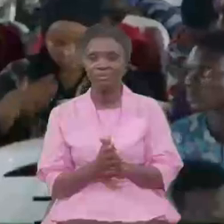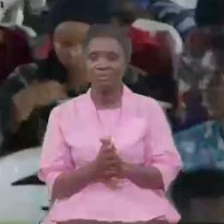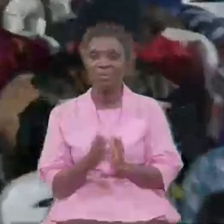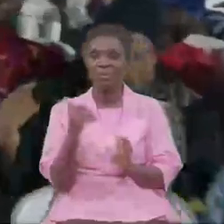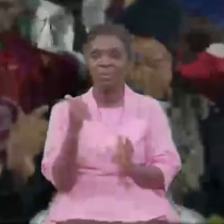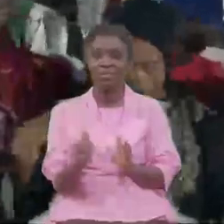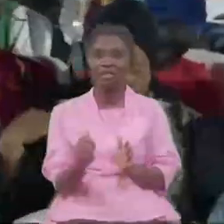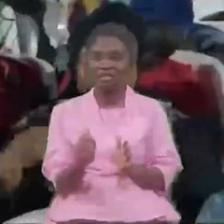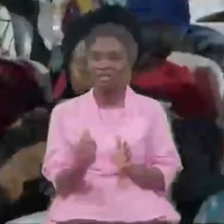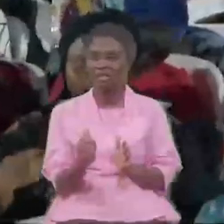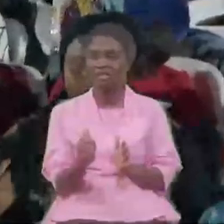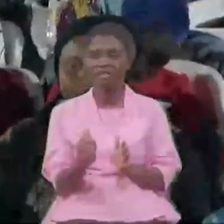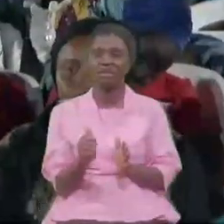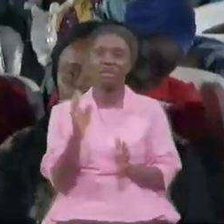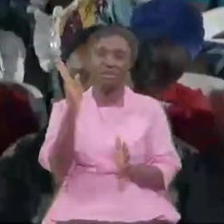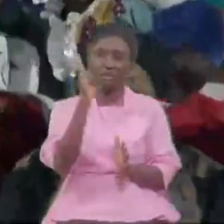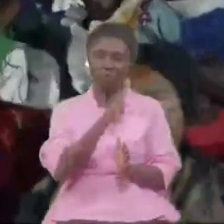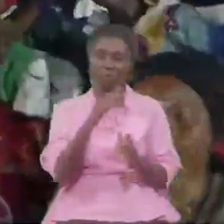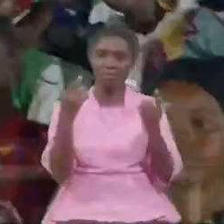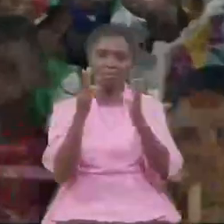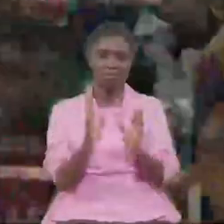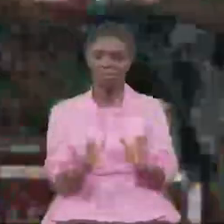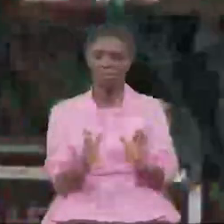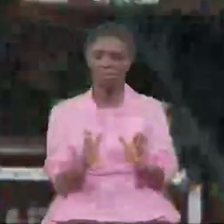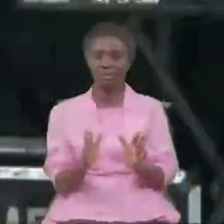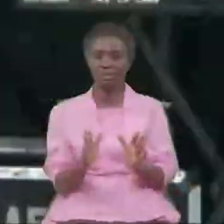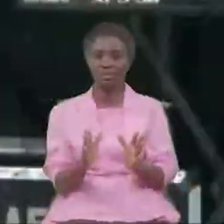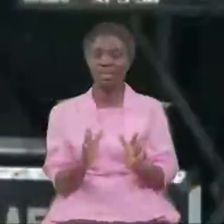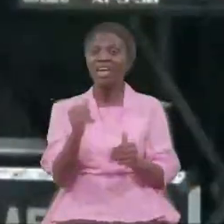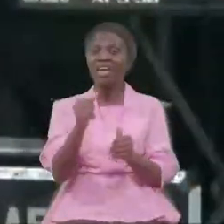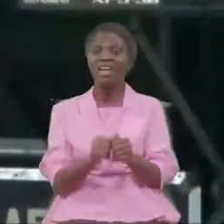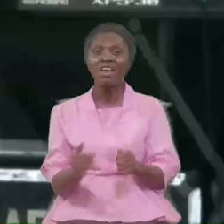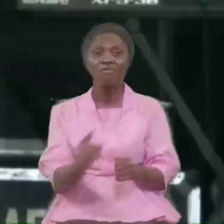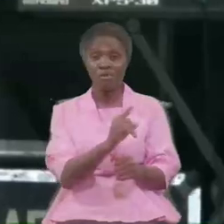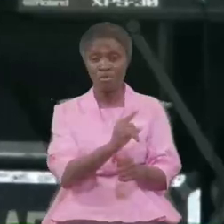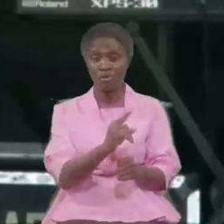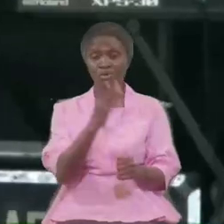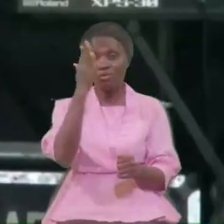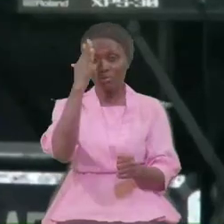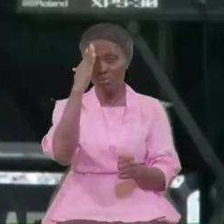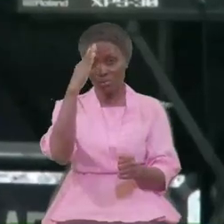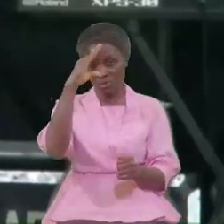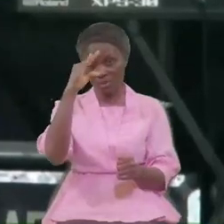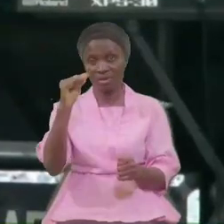C'est un pécheur notoire. Tout le monde le connaissait.